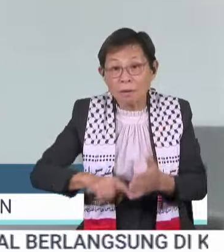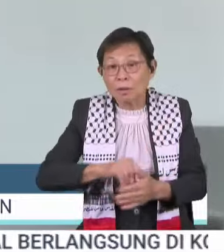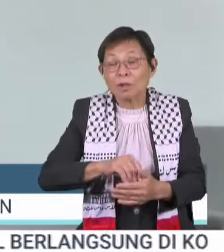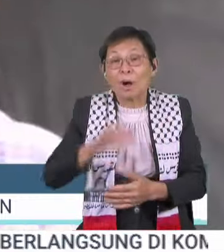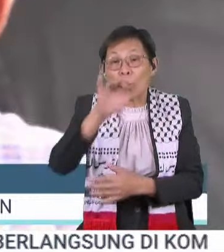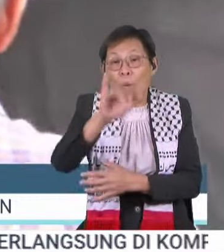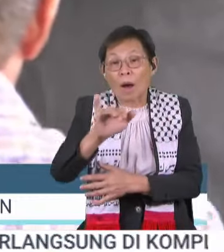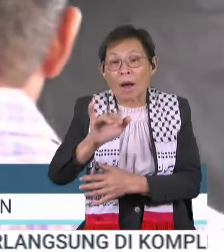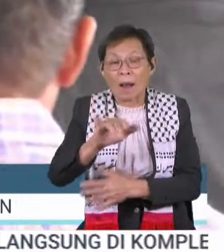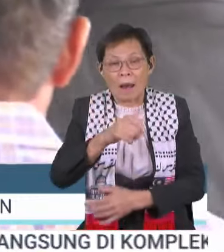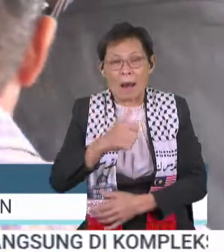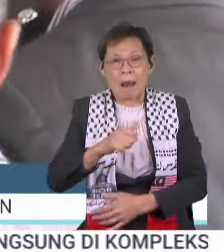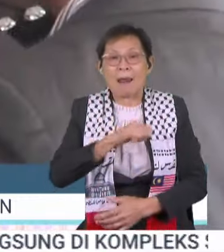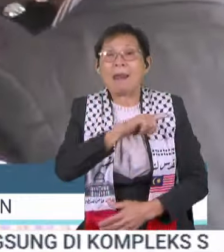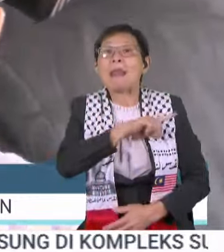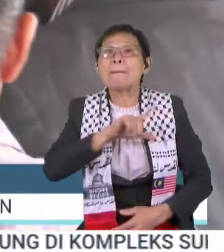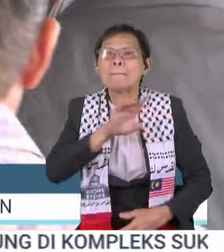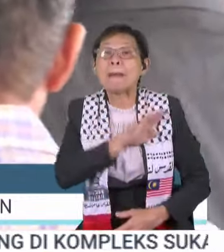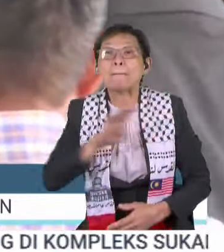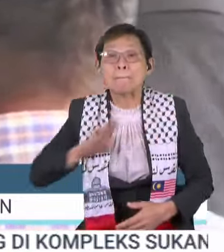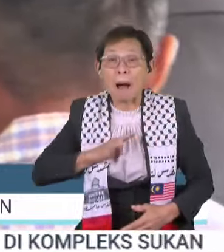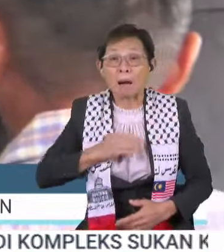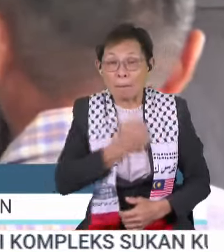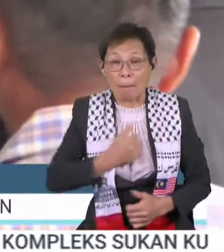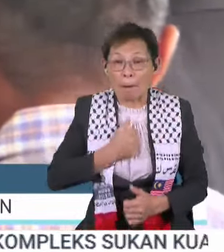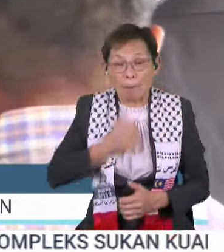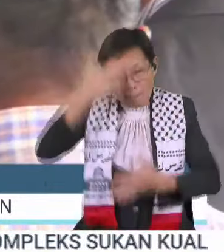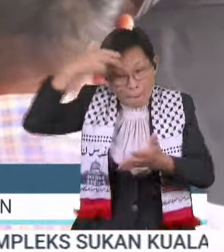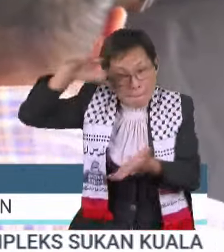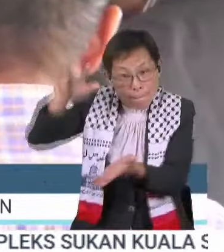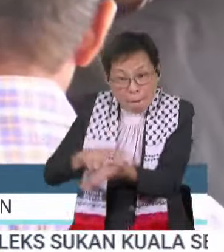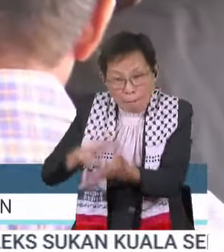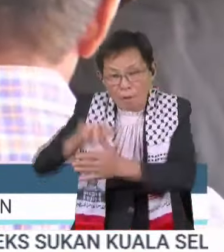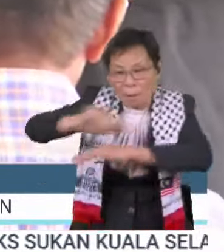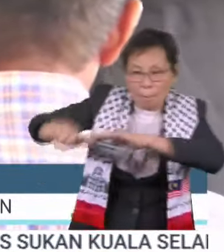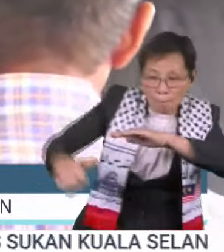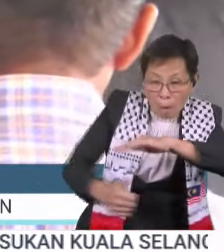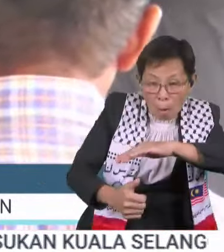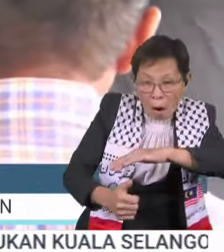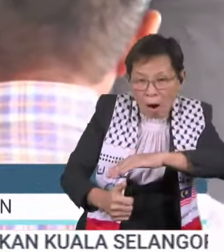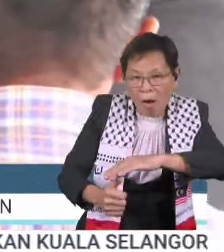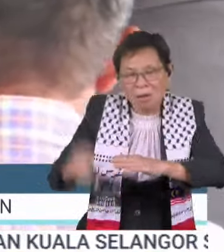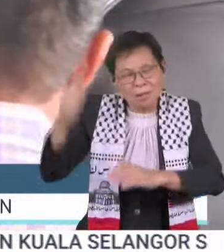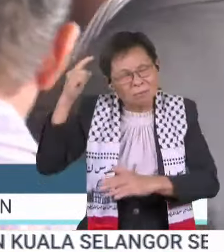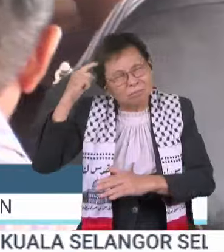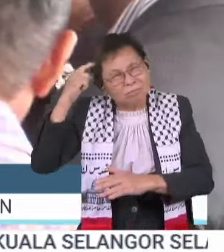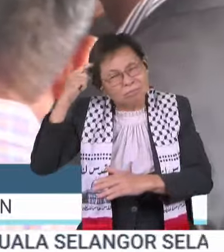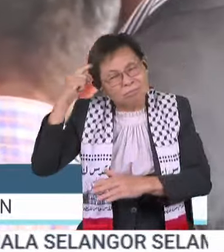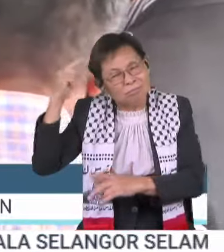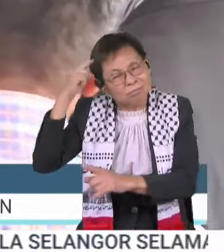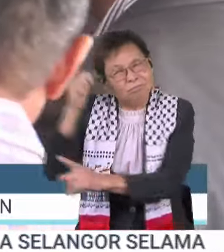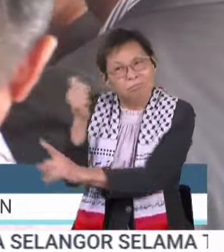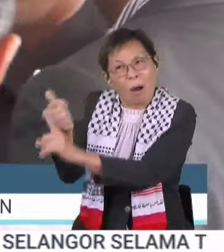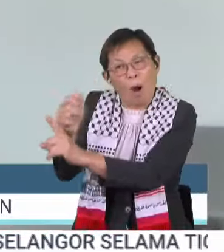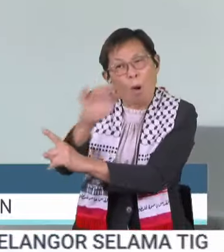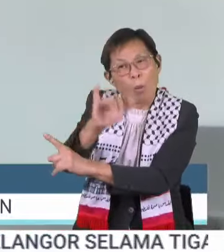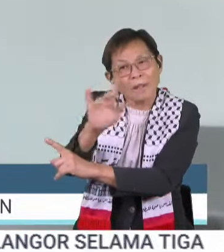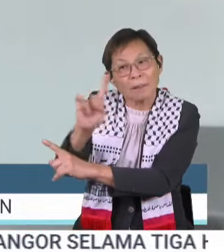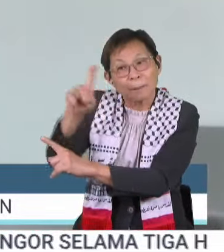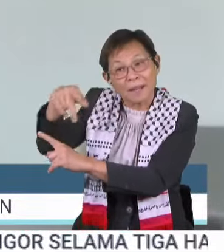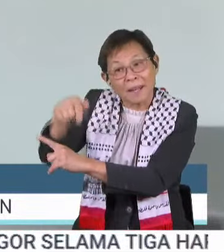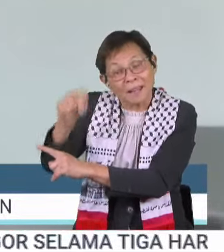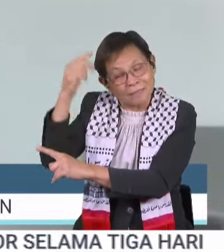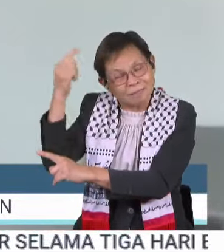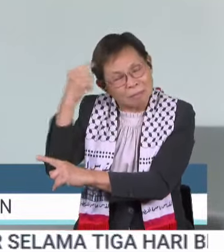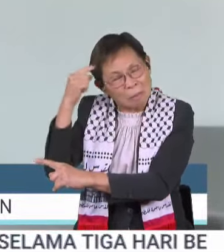diputuskan oleh Lembaga Pengampunan adalah di bawah budi bicara Yang di-Pertuan Agong dan